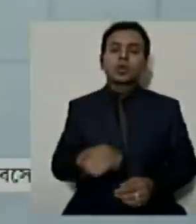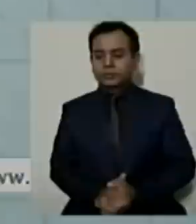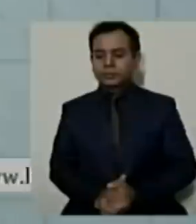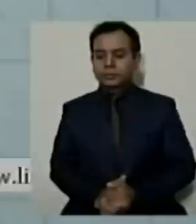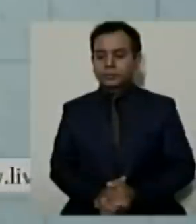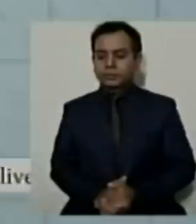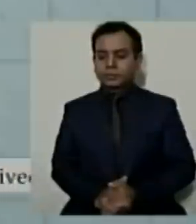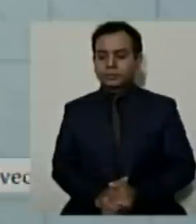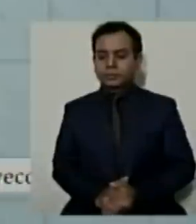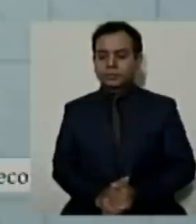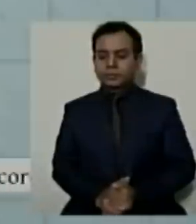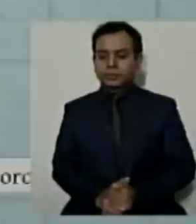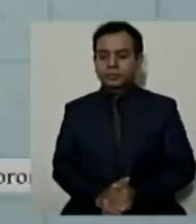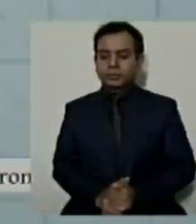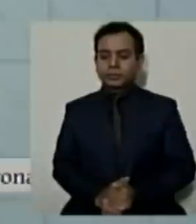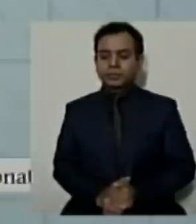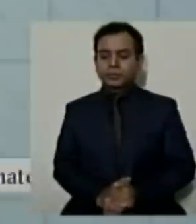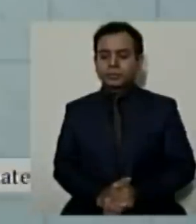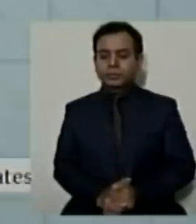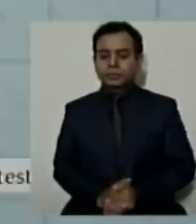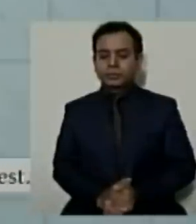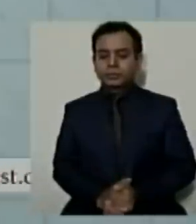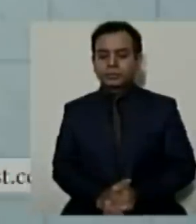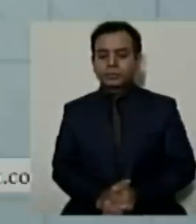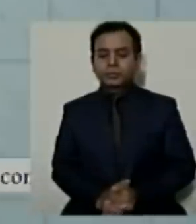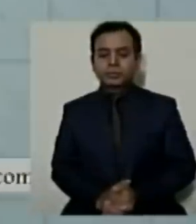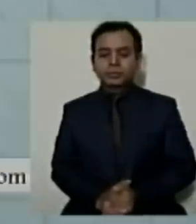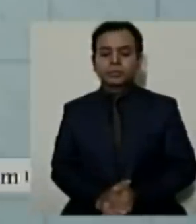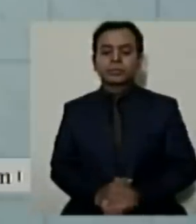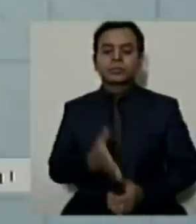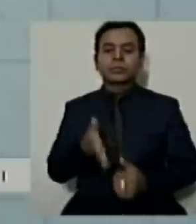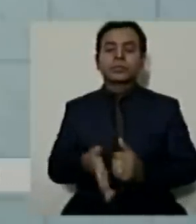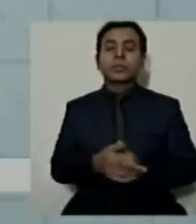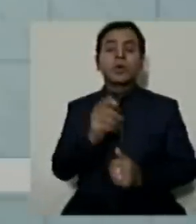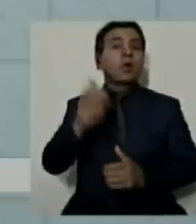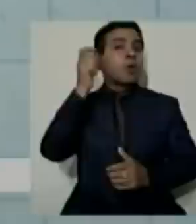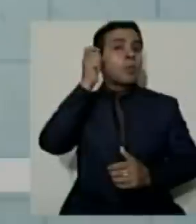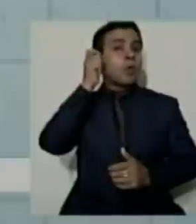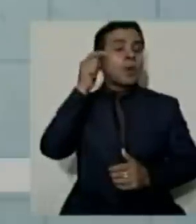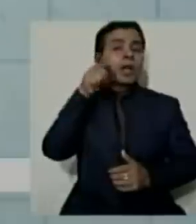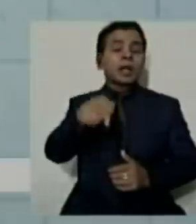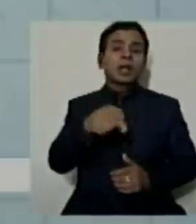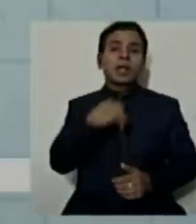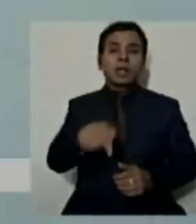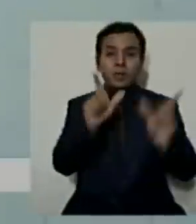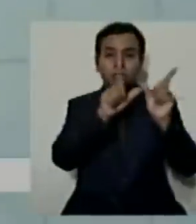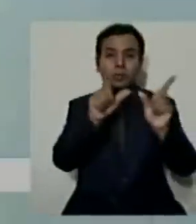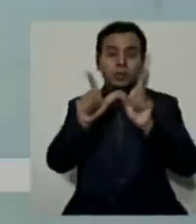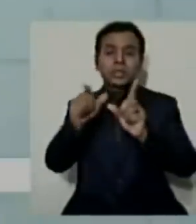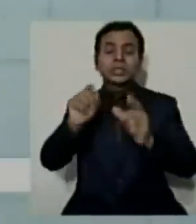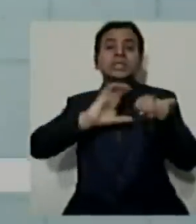10,145। মোবাইল ফোন এবং ওয়েবসাইটের মাধ্যমে আমরা যা স্বাস্থ্য পরামর্শ দিয়েছি এটা গত 24 ঘন্টায়